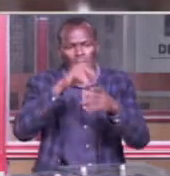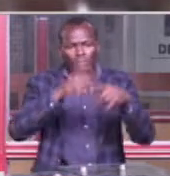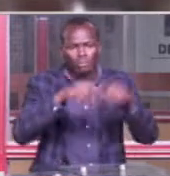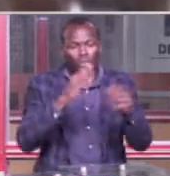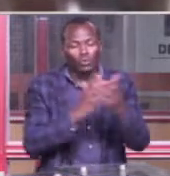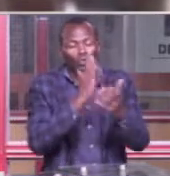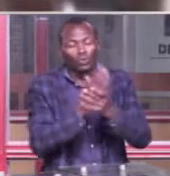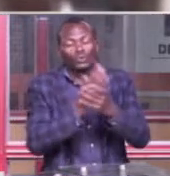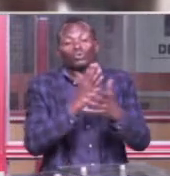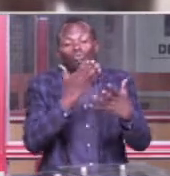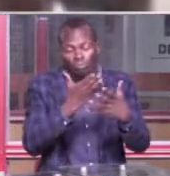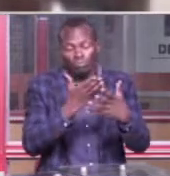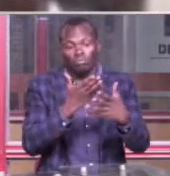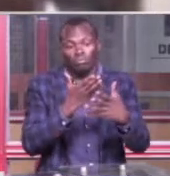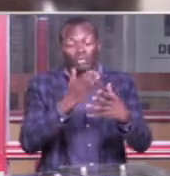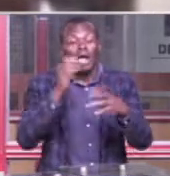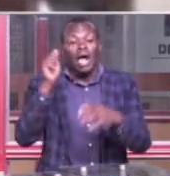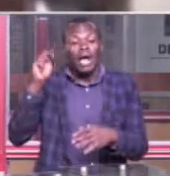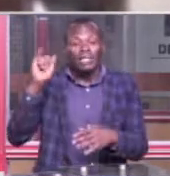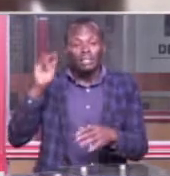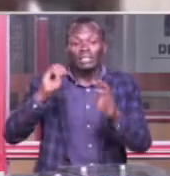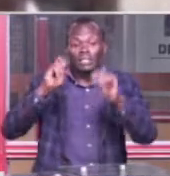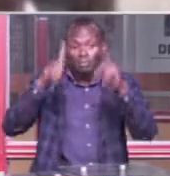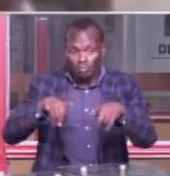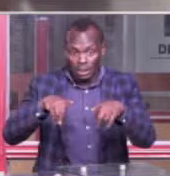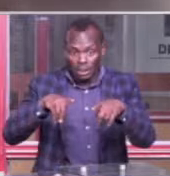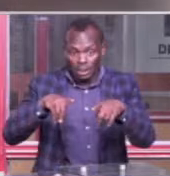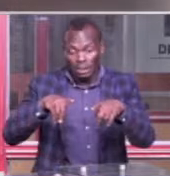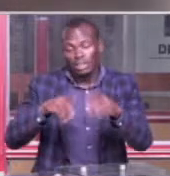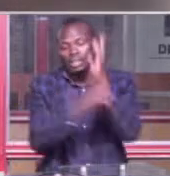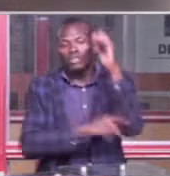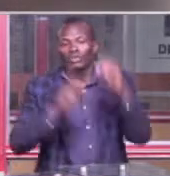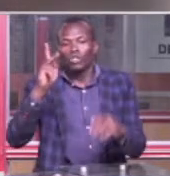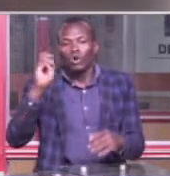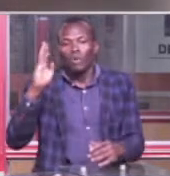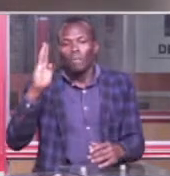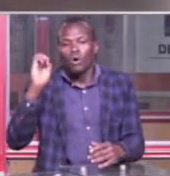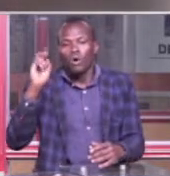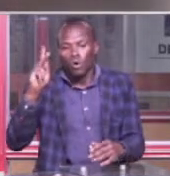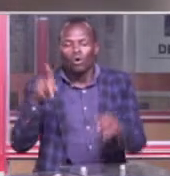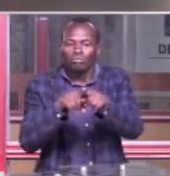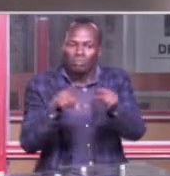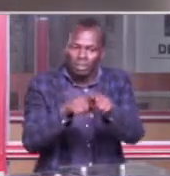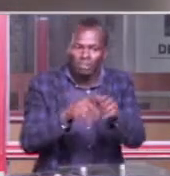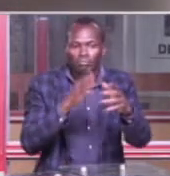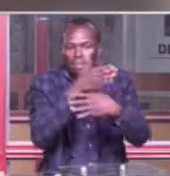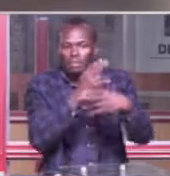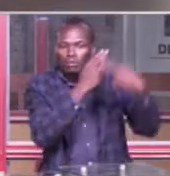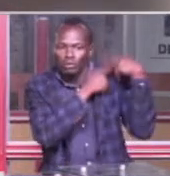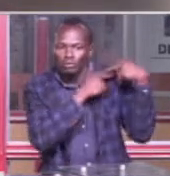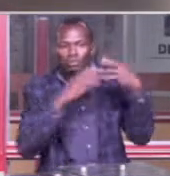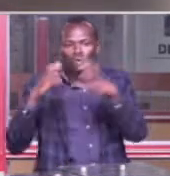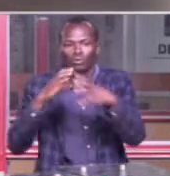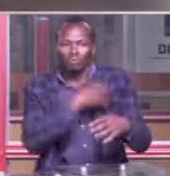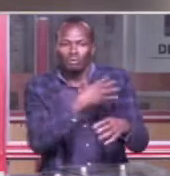lw'eggwanga olukulu era minisita omubeezi ow'amakolero n'abasiga nsimbi. Ono yaliko omubaka w'abavubuka ng'akiikirira aba Northern Region